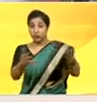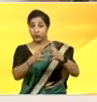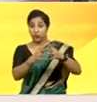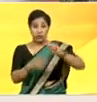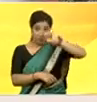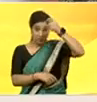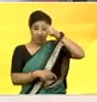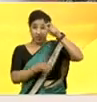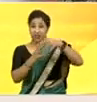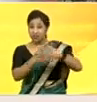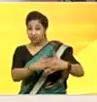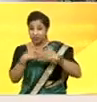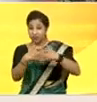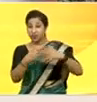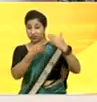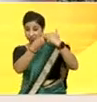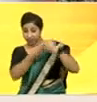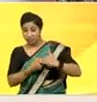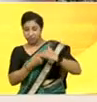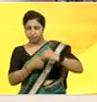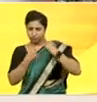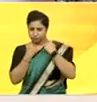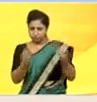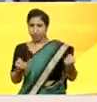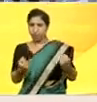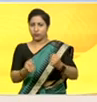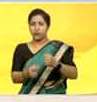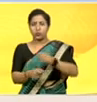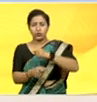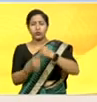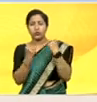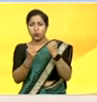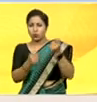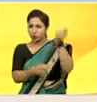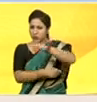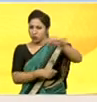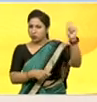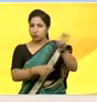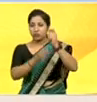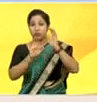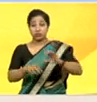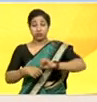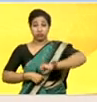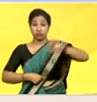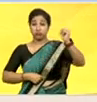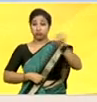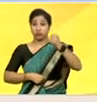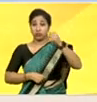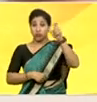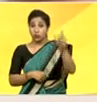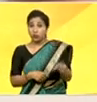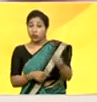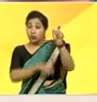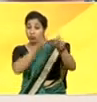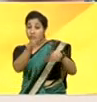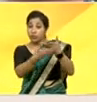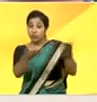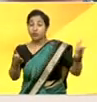विदेशी शासकों के अत्याचार का पुरजोर विरोध किया था। वीर सिद्धो कान्हू